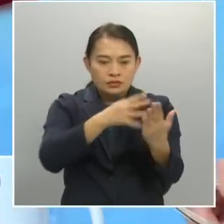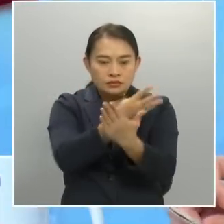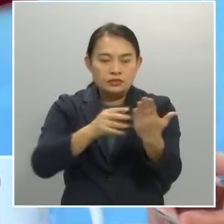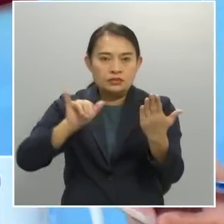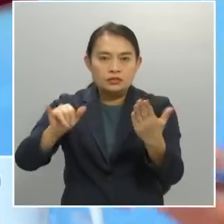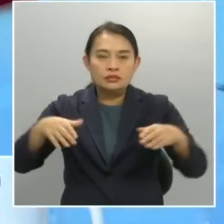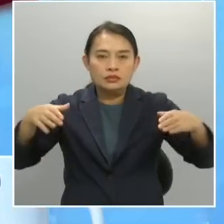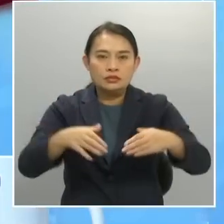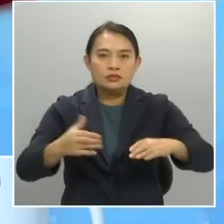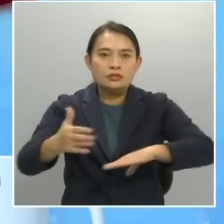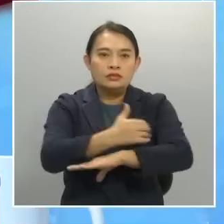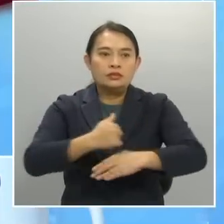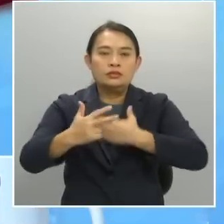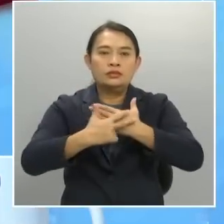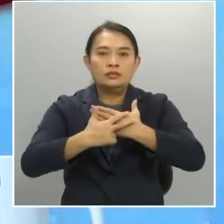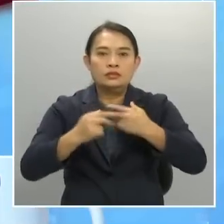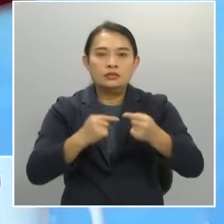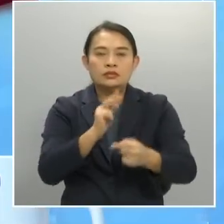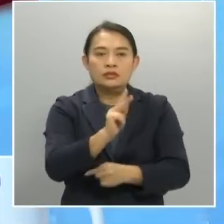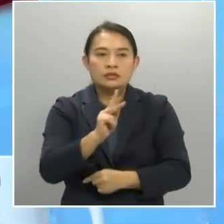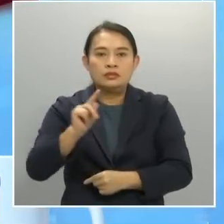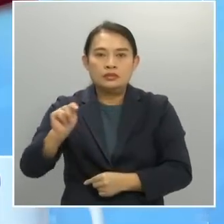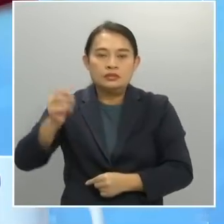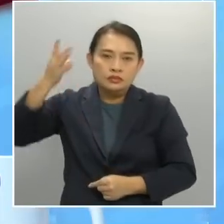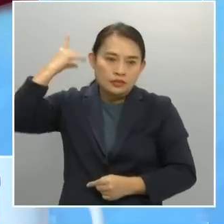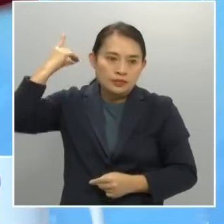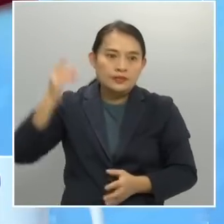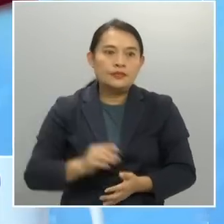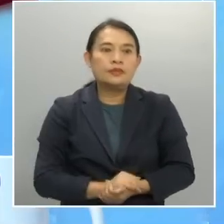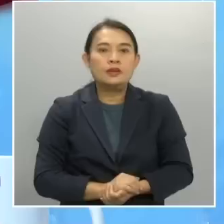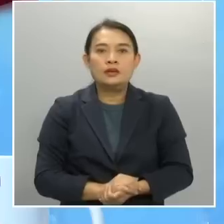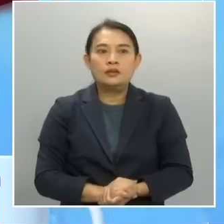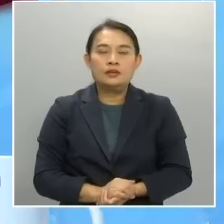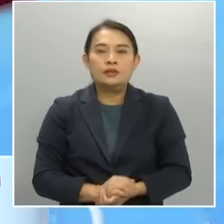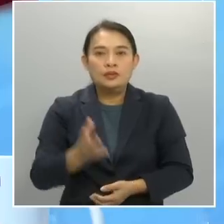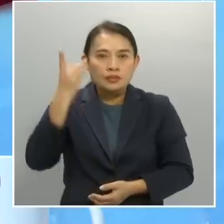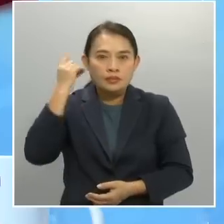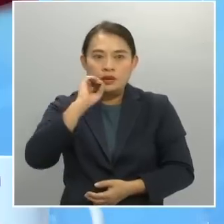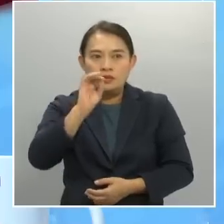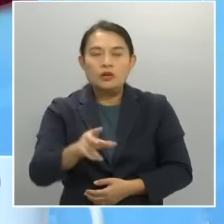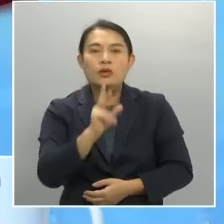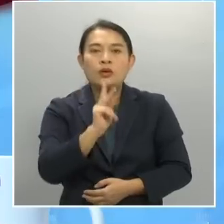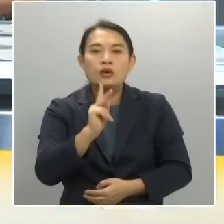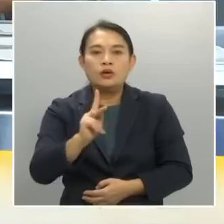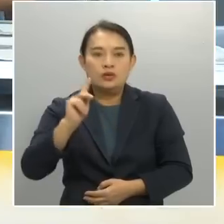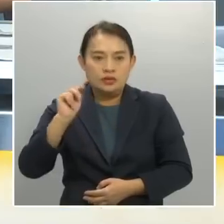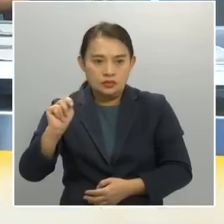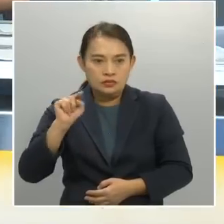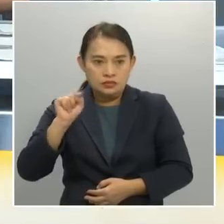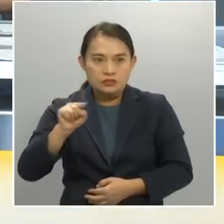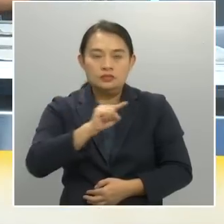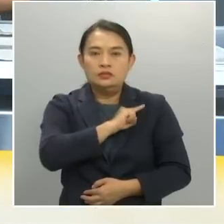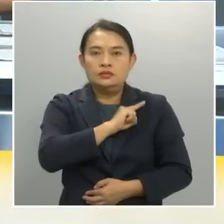รวมไทยอดีตกกตท่านผู้ชมเมื่อวานนี้บอกเลยกกตโปรดทำหน้าที่